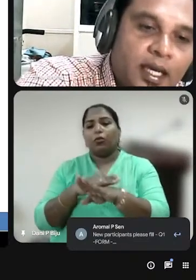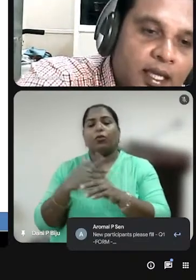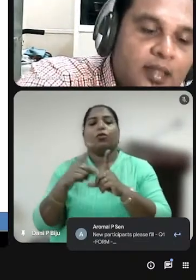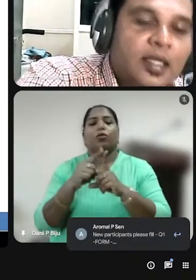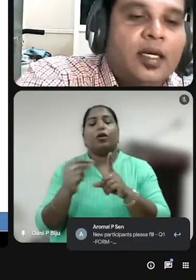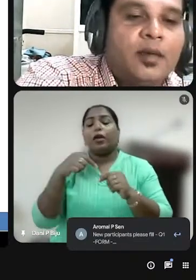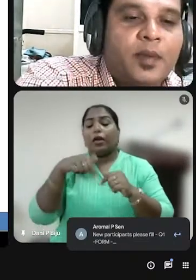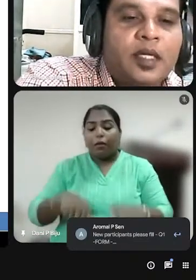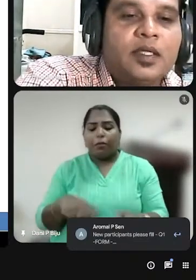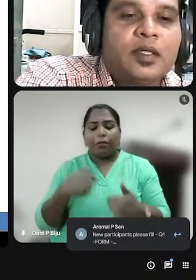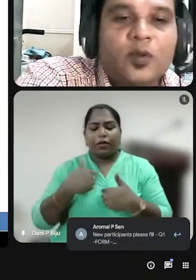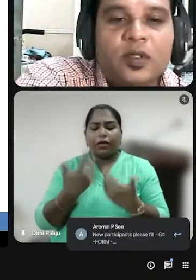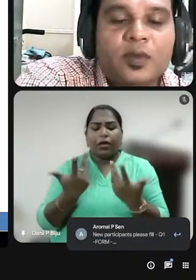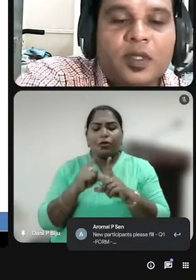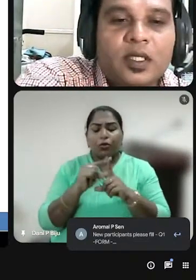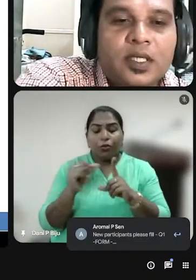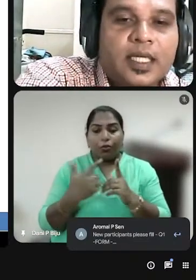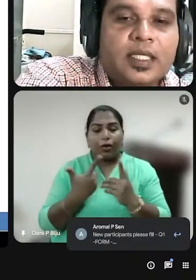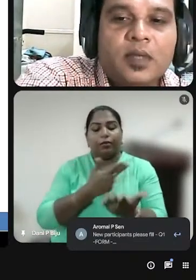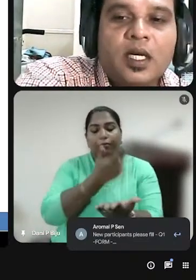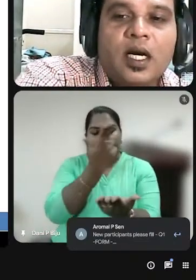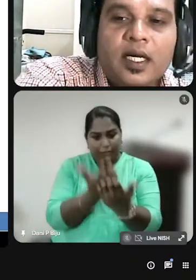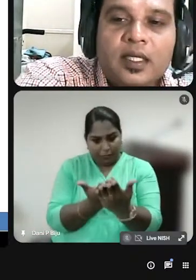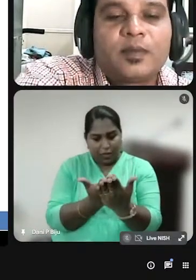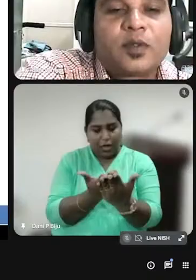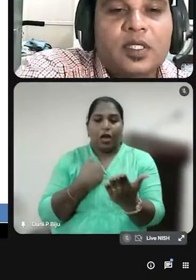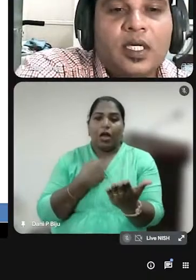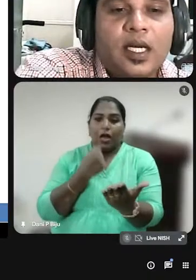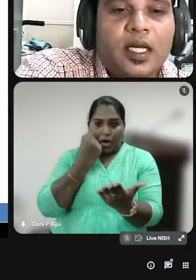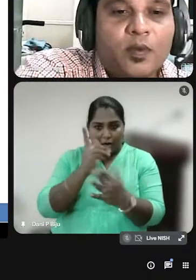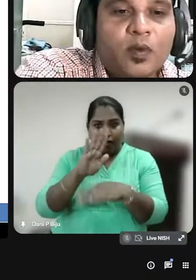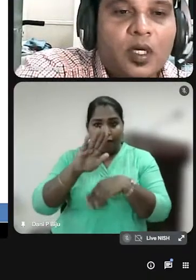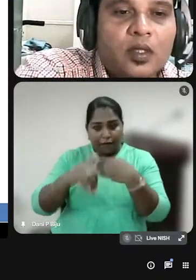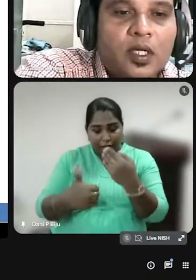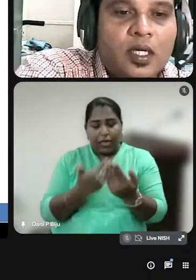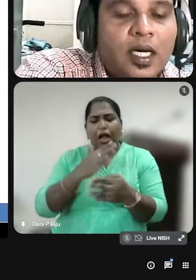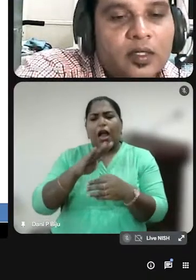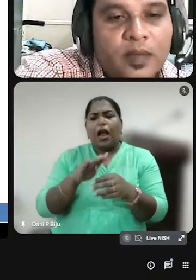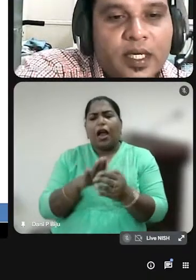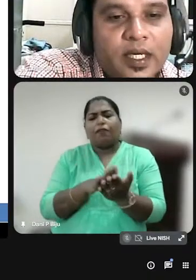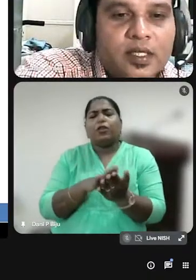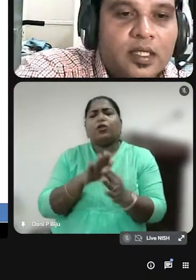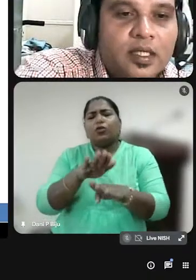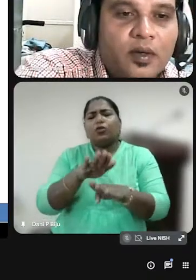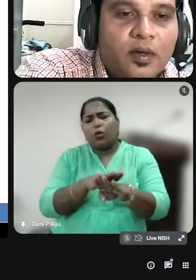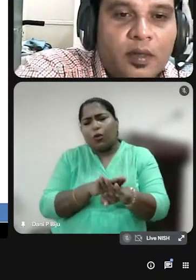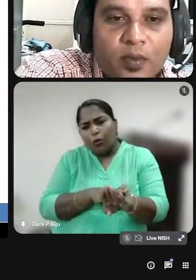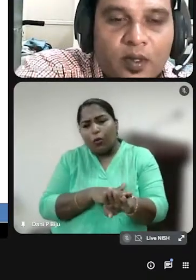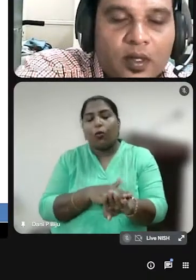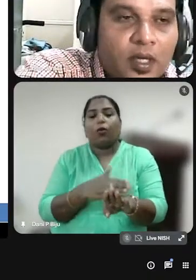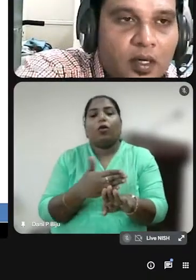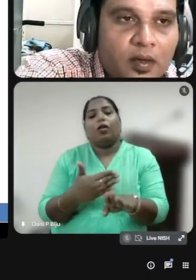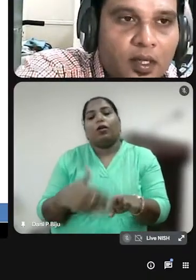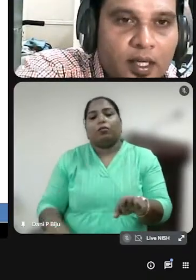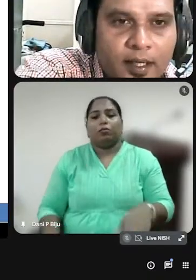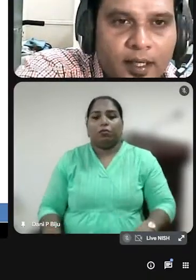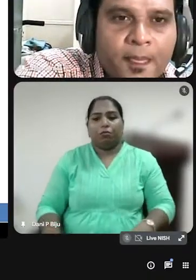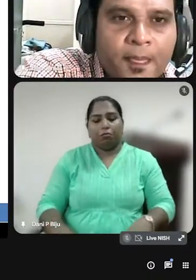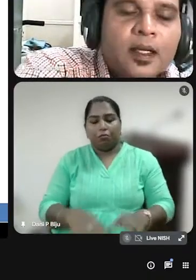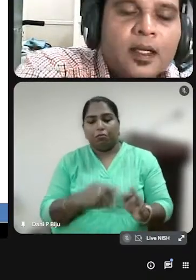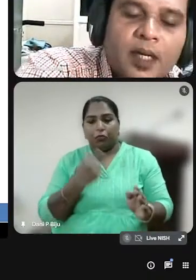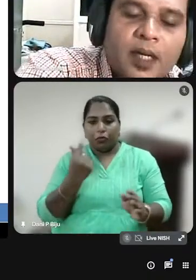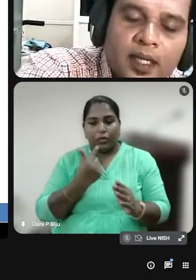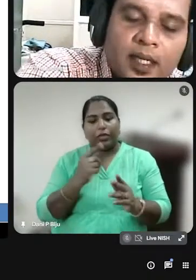ഞാൻ എന്നെ തന്നെ പറഞ്ഞ് ബോധ്യപ്പെടുത്തിയതിനു ശേഷം അടുത്ത പൊസിഷനിലേക്ക് പോവുകയാണ്. അതും എക്സസൈസിന്റെ ഒരു ഇമ്പോർട്ടൻറ്റ്